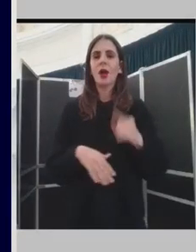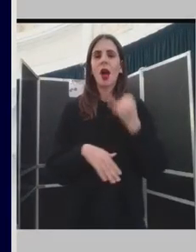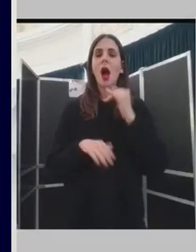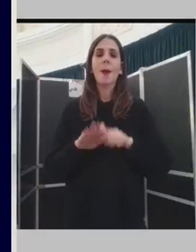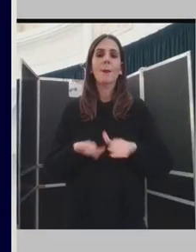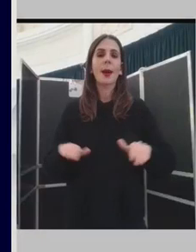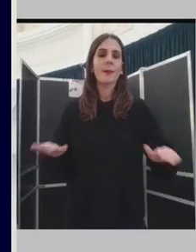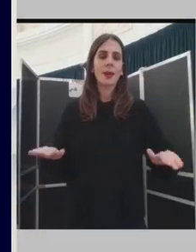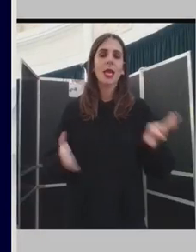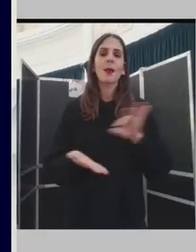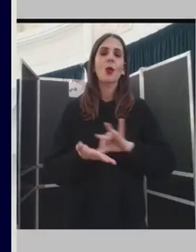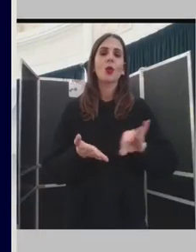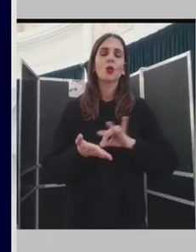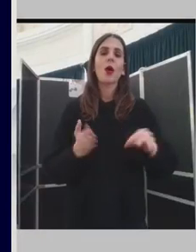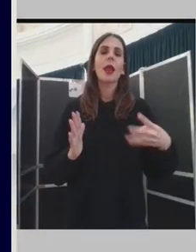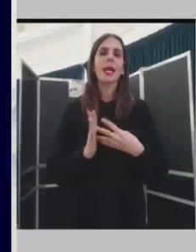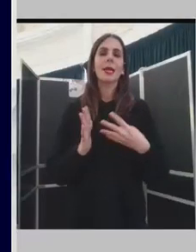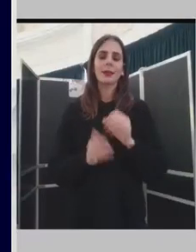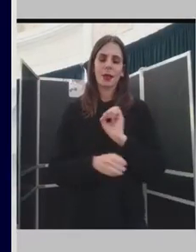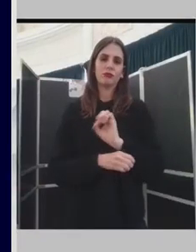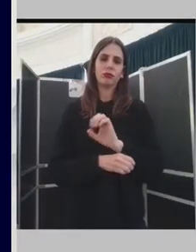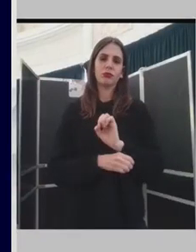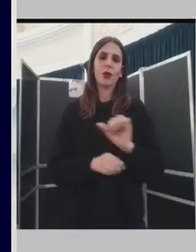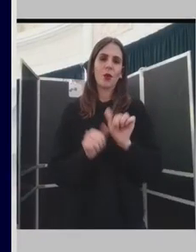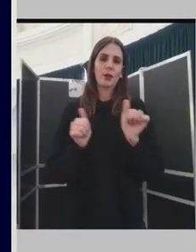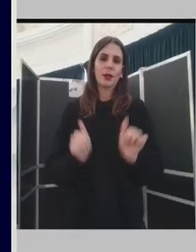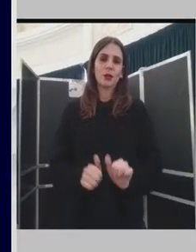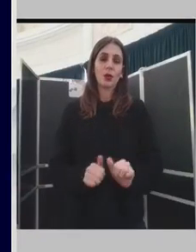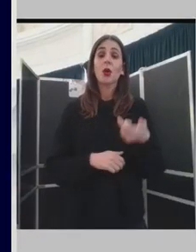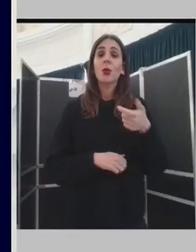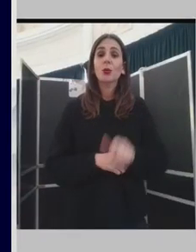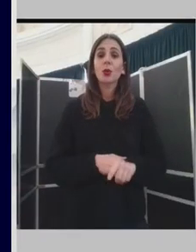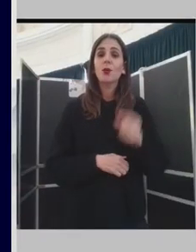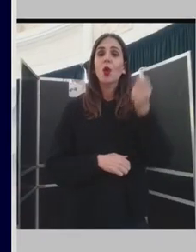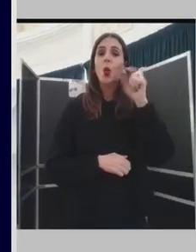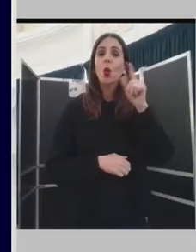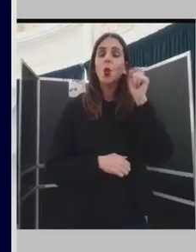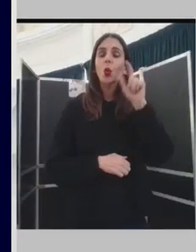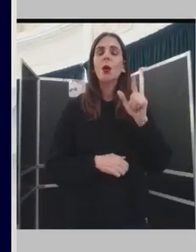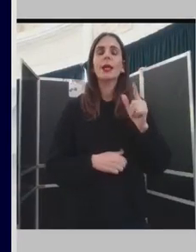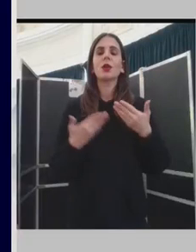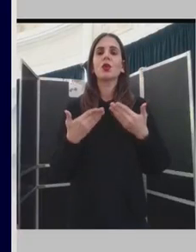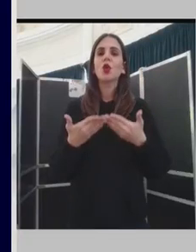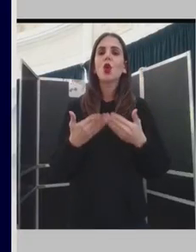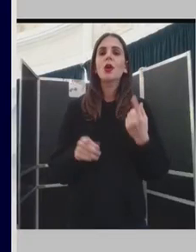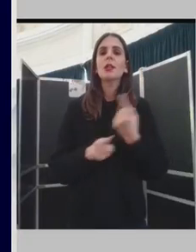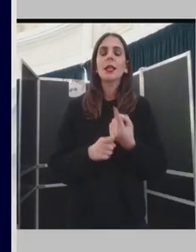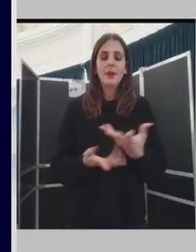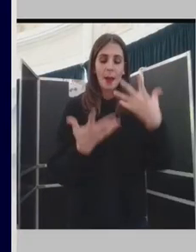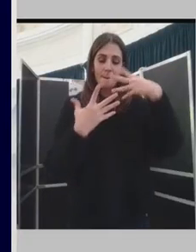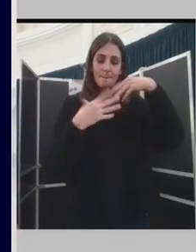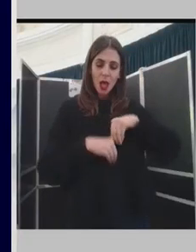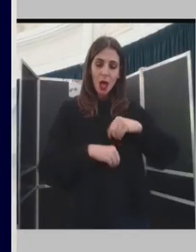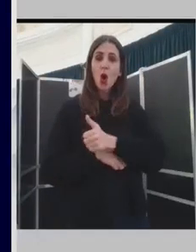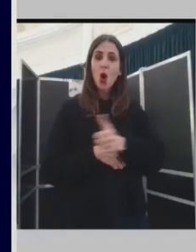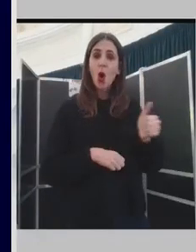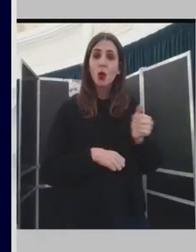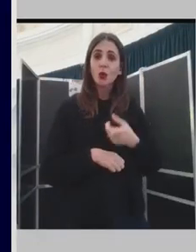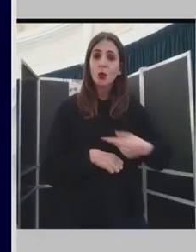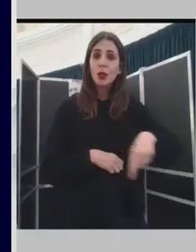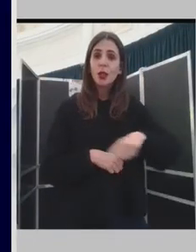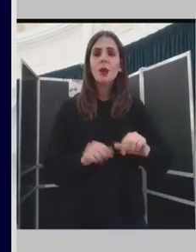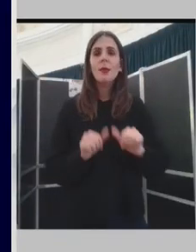ai primi anni di scuola, perché appunto è una cultura che deve diventare senso comune. Quindi nei linguaggi e nei